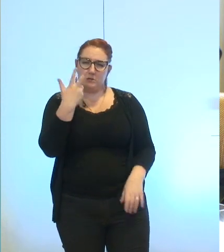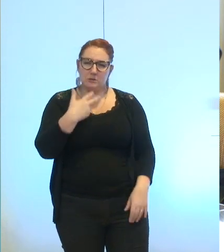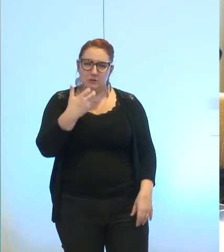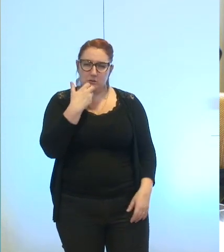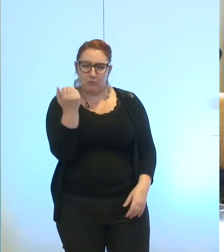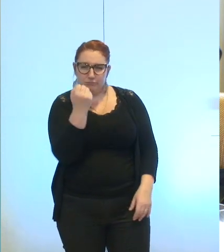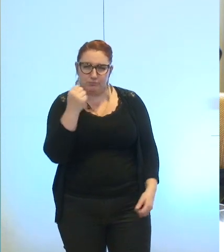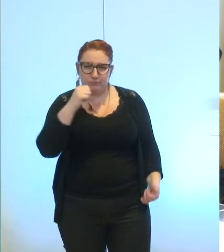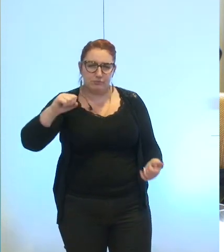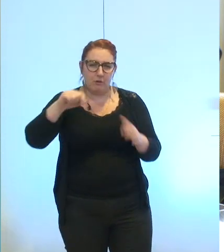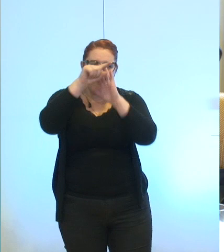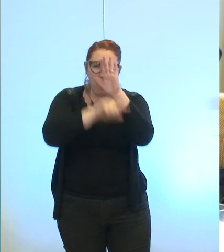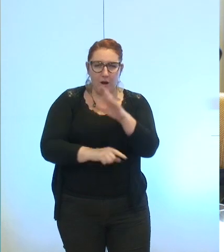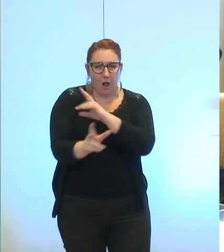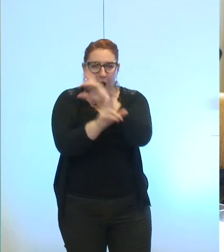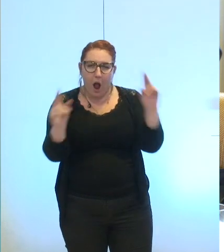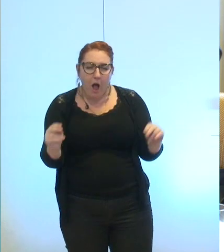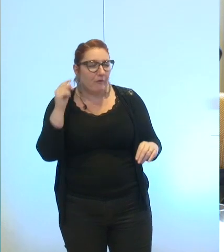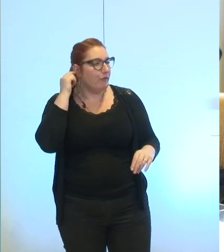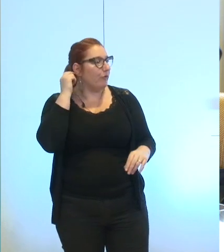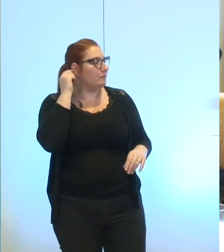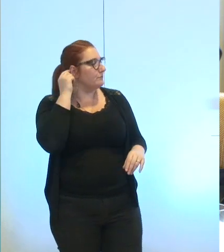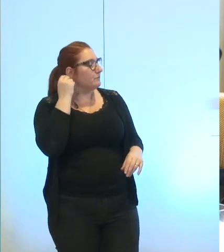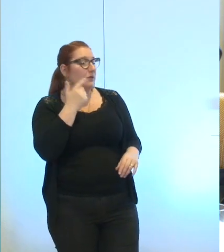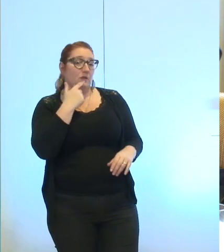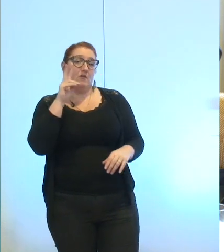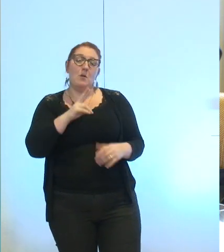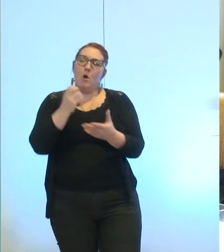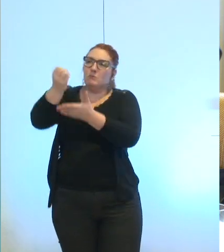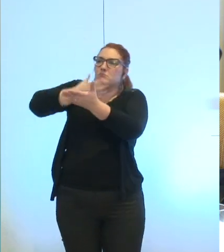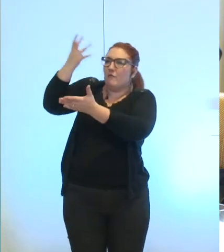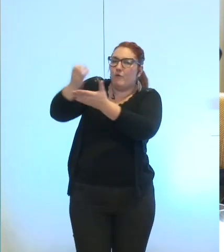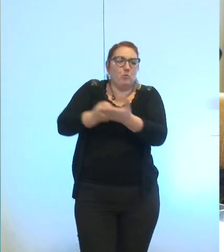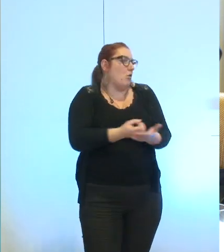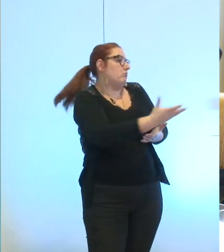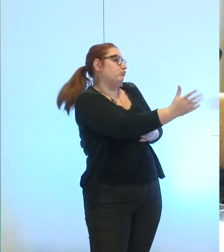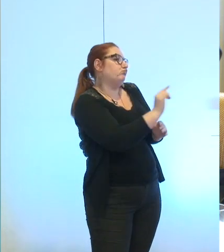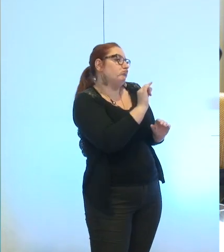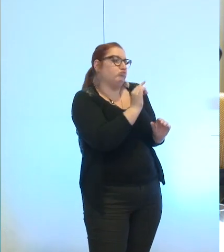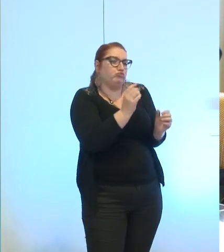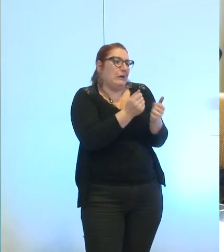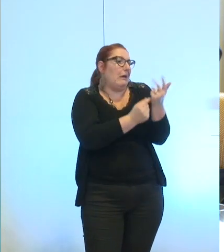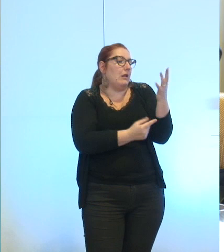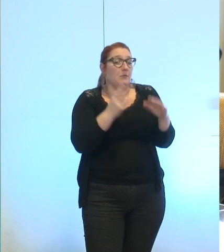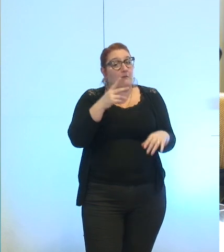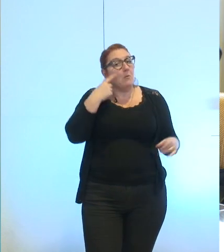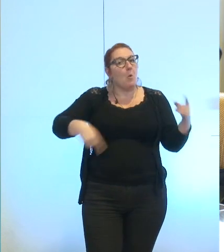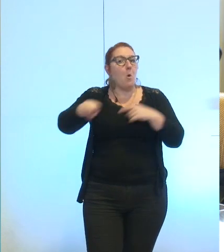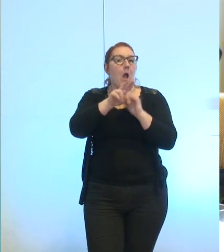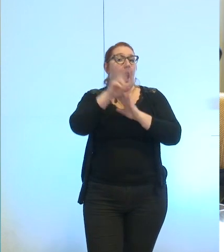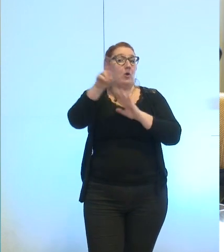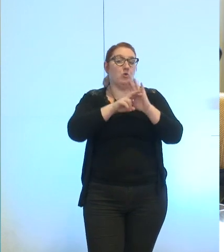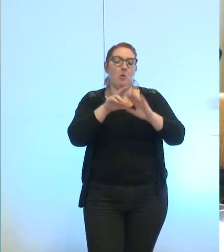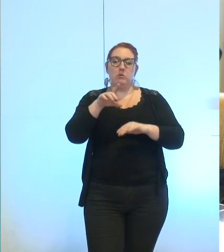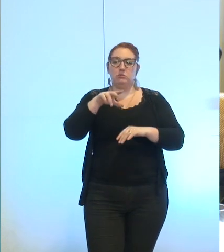je ne fais que vous reporter quelques éléments de cette discussion mais il est clair que pour eux on avait sur Grenoble atteint les limites de